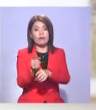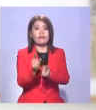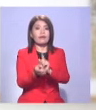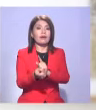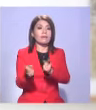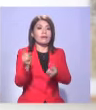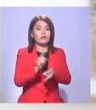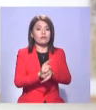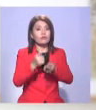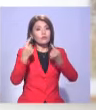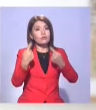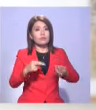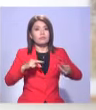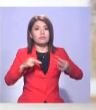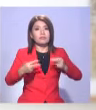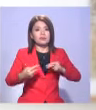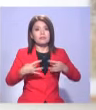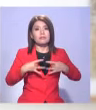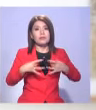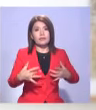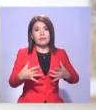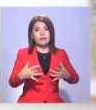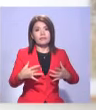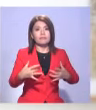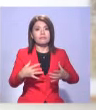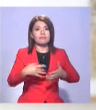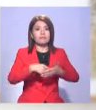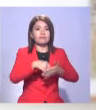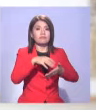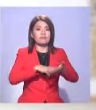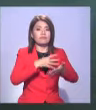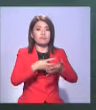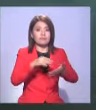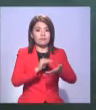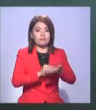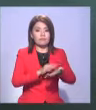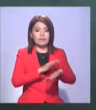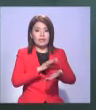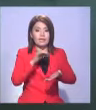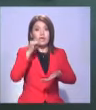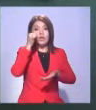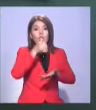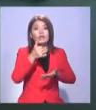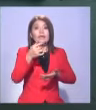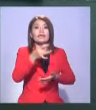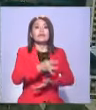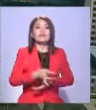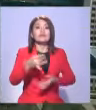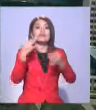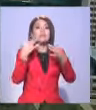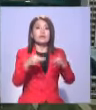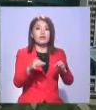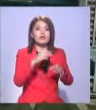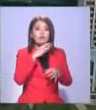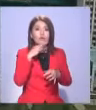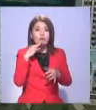бір осы мерекелер жаңа күн тәртібіне енгізіле бастады. Биыл бұл мереке республика көлемінде тәуелсіздік алуға зор